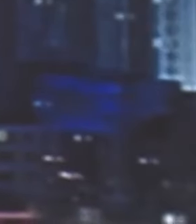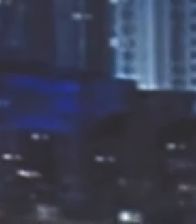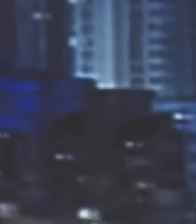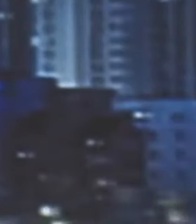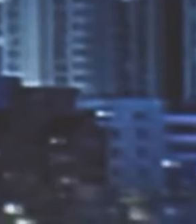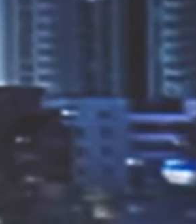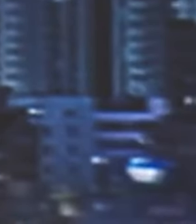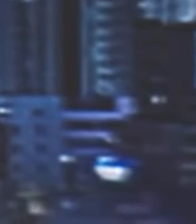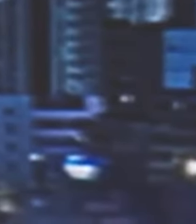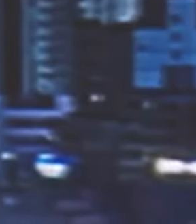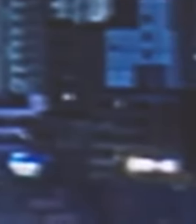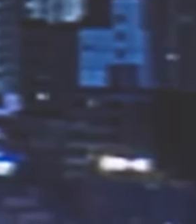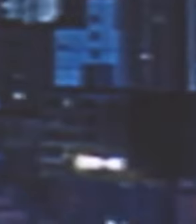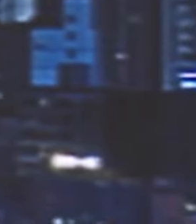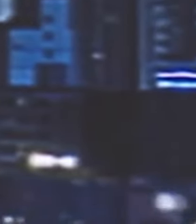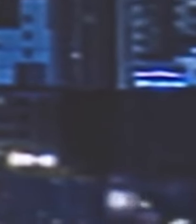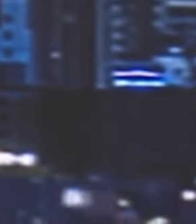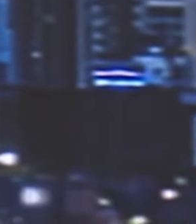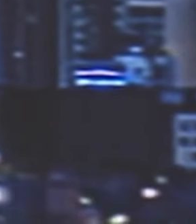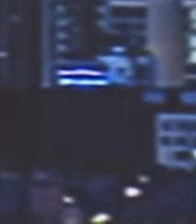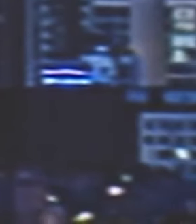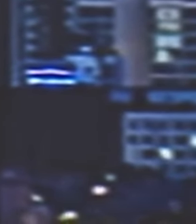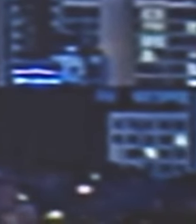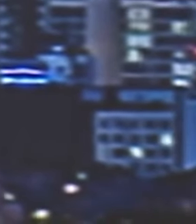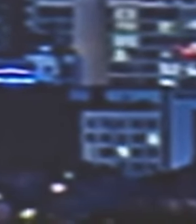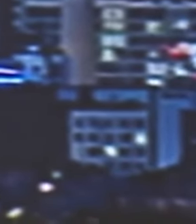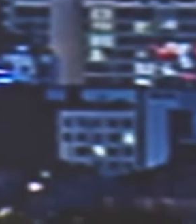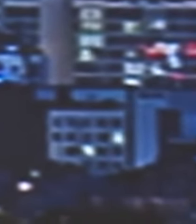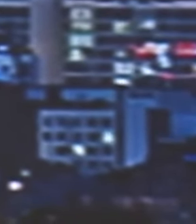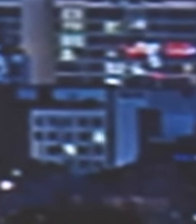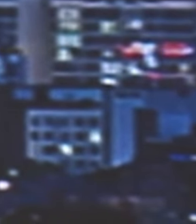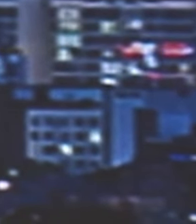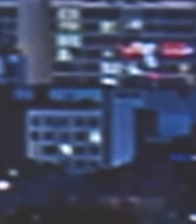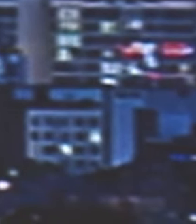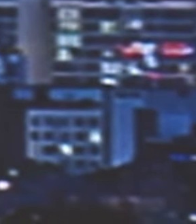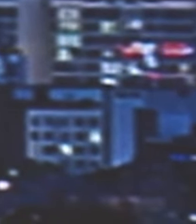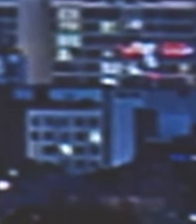뉴스를 시청해 주신 여러분 고맙습니다. 저희는 저녁 6시 50분 뉴스룸에서 뵙겠습니다.